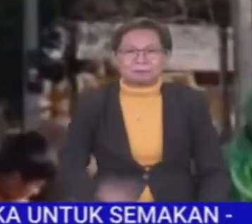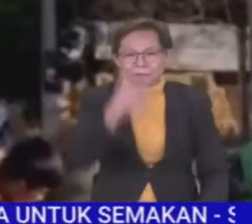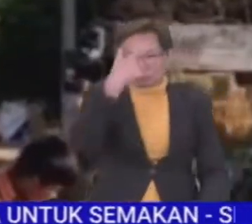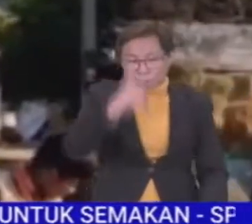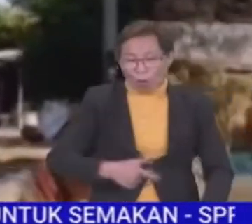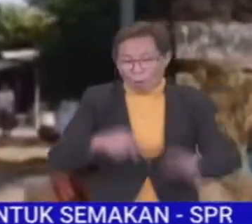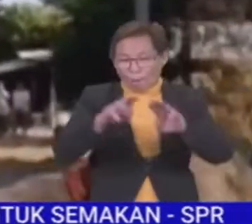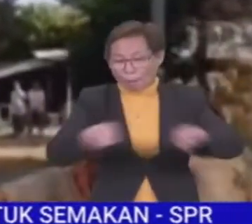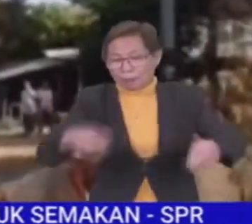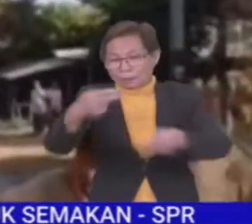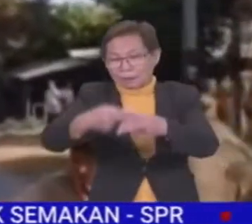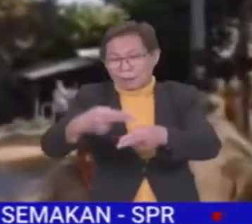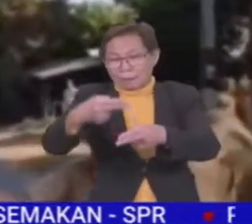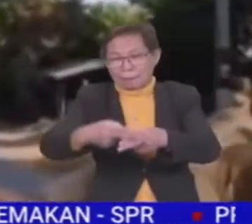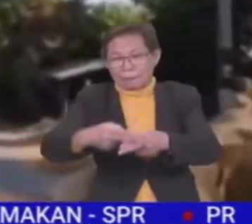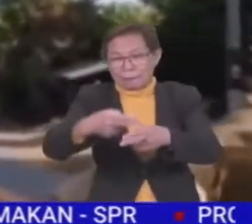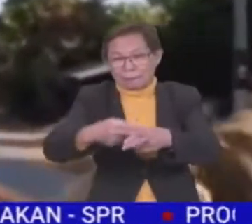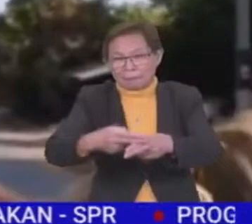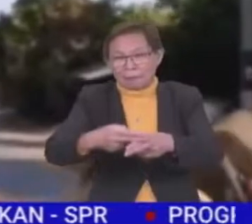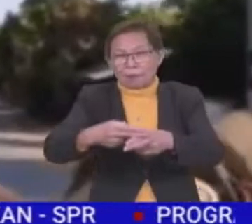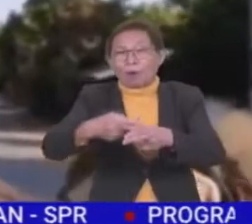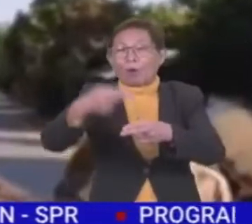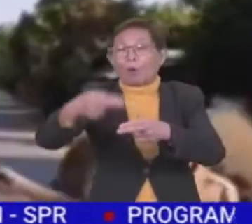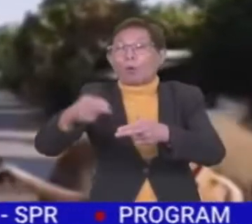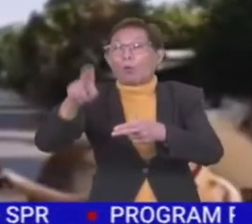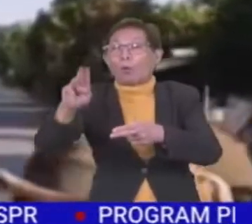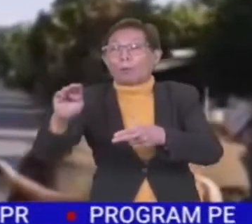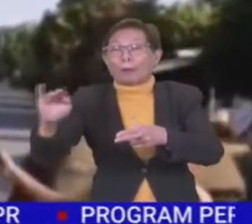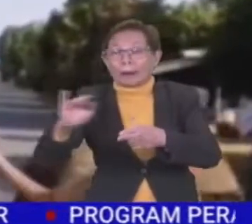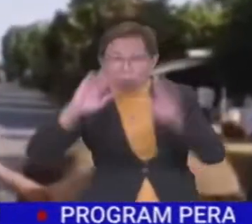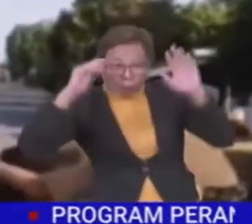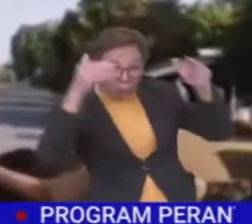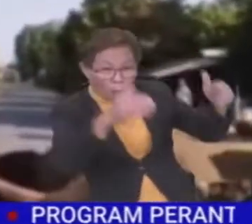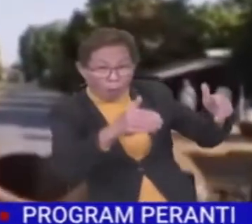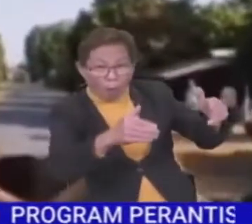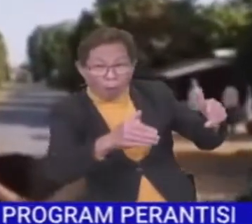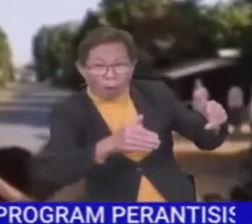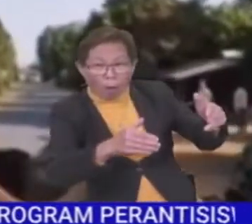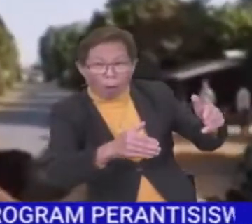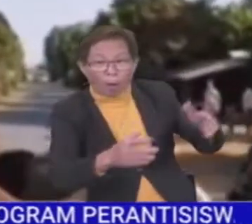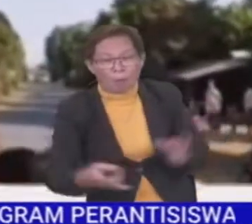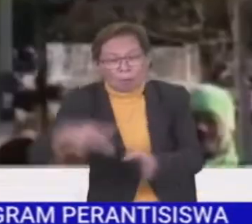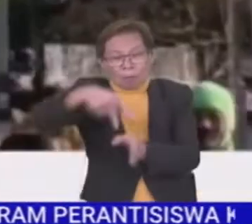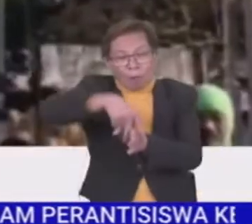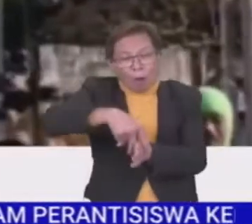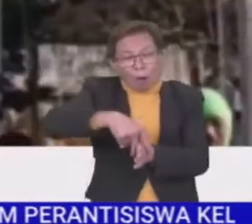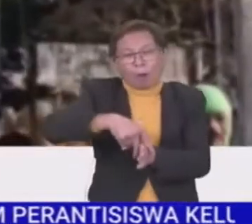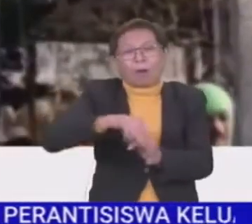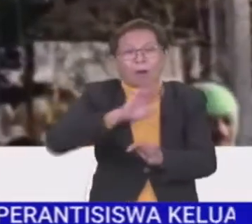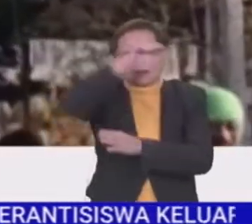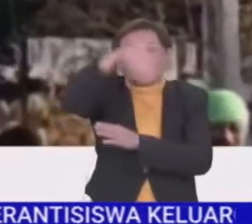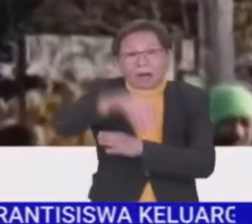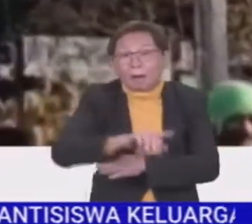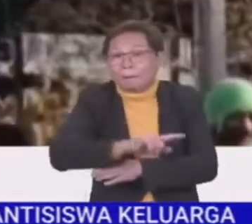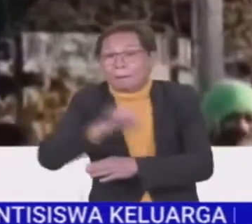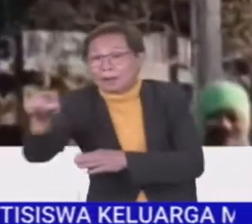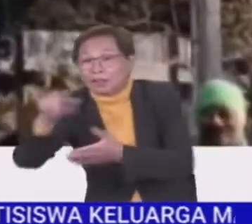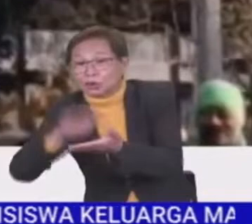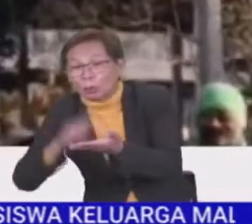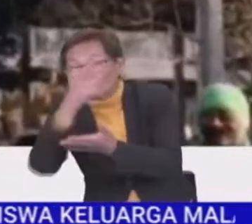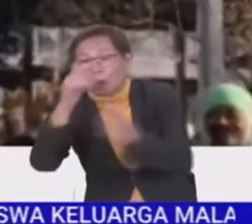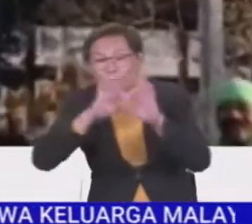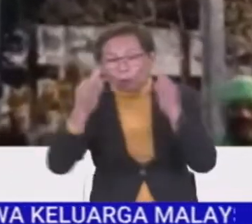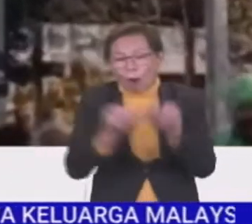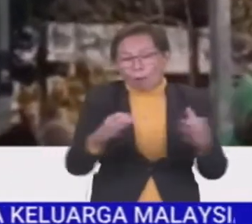Seorang pelajar dikenali sebagai Pupe menarik perhatian selepas dia menunggang gajah untuk ke sekolah. Difahamkan keluarga kanak-kanak